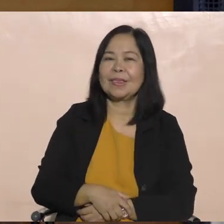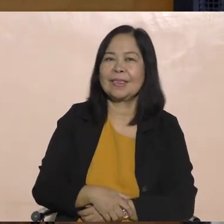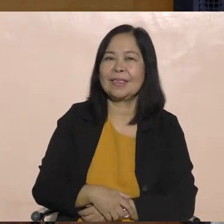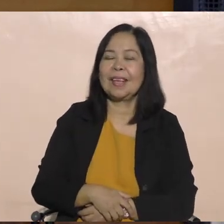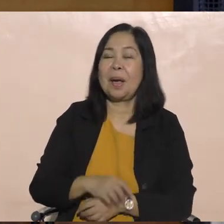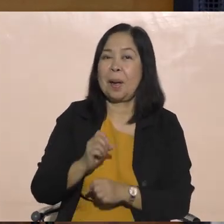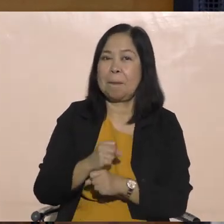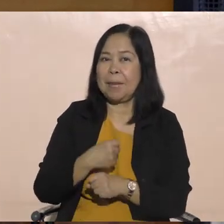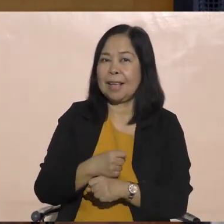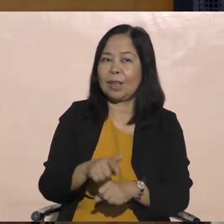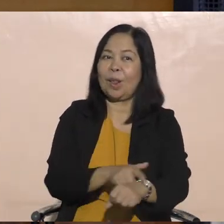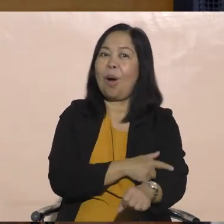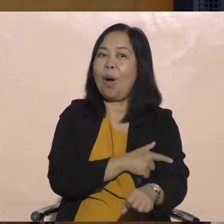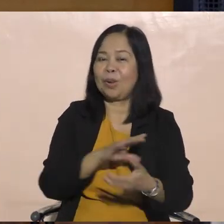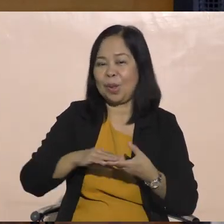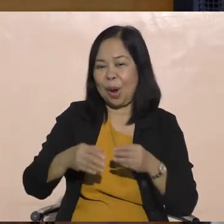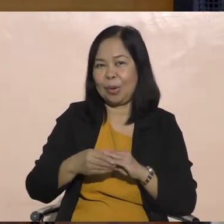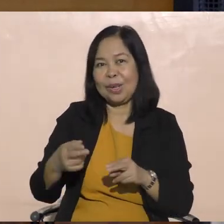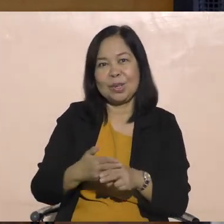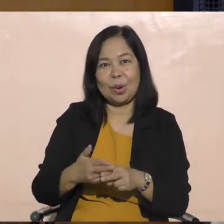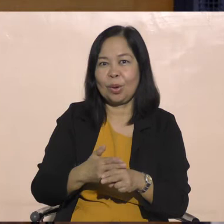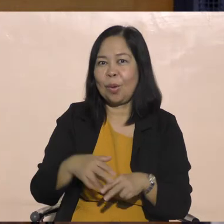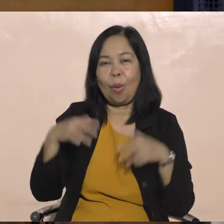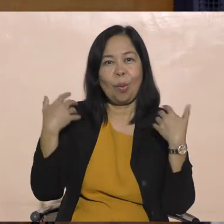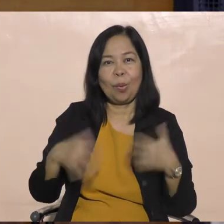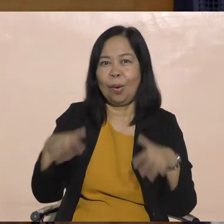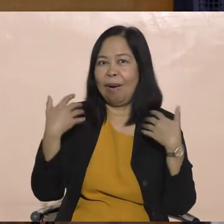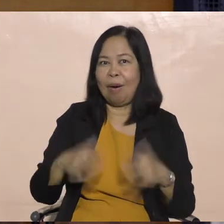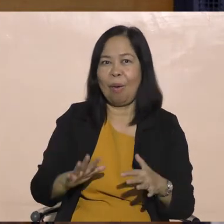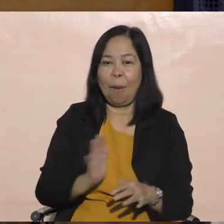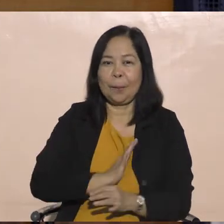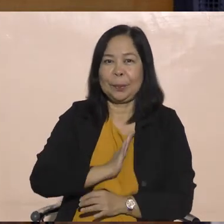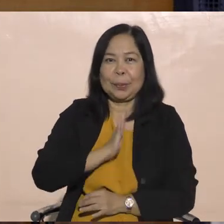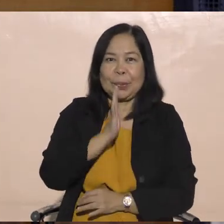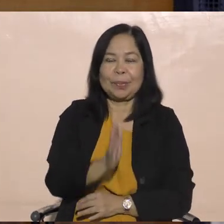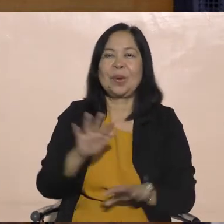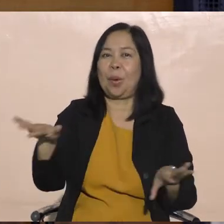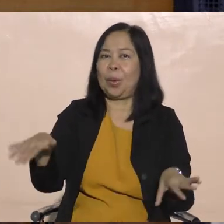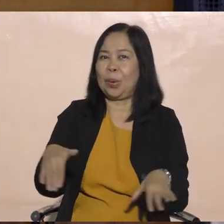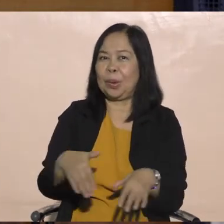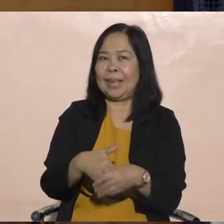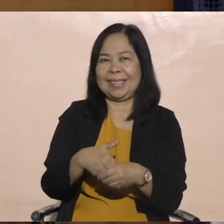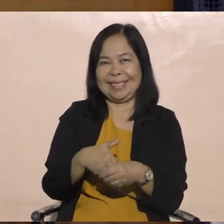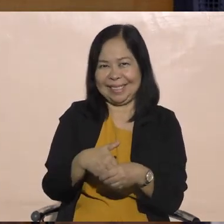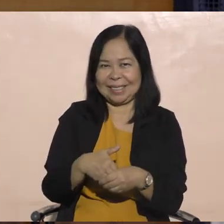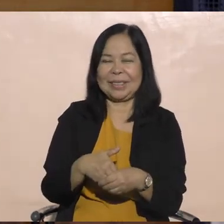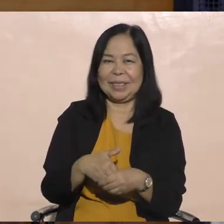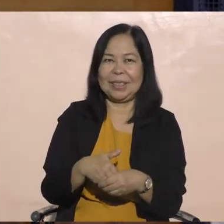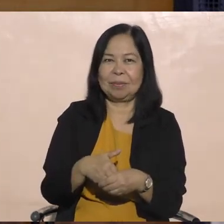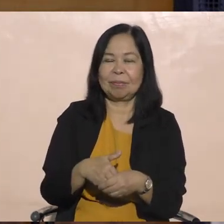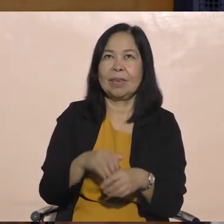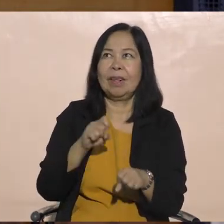short, mga kaigsoonan, hallelujah, nakaingon ko nga, Lord, asa gyud taon mi makakuha ni ini nga